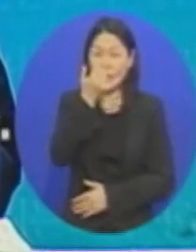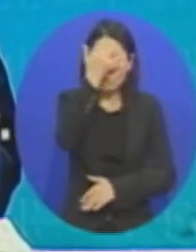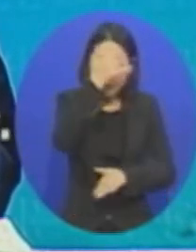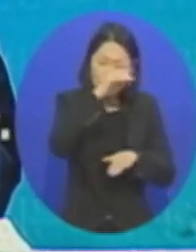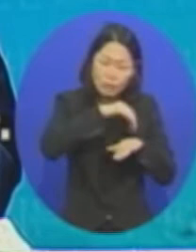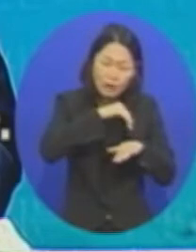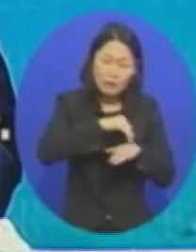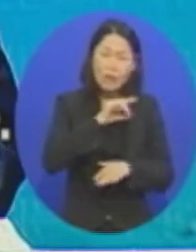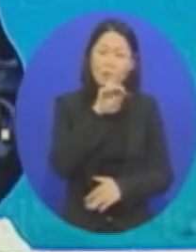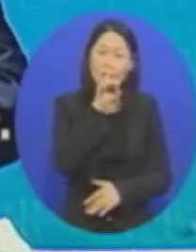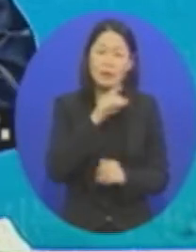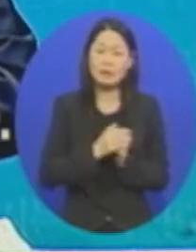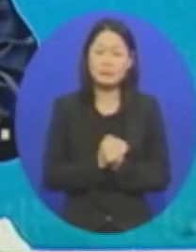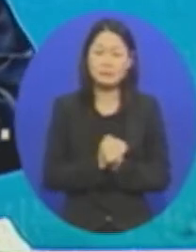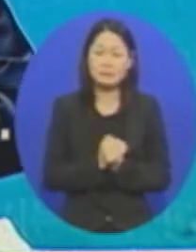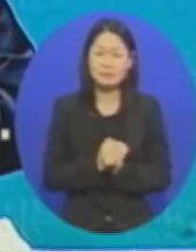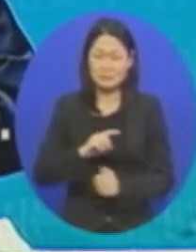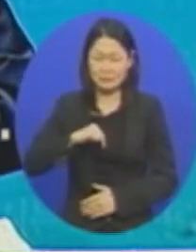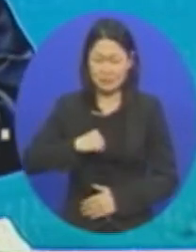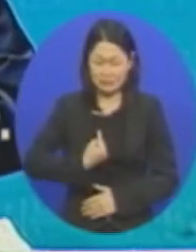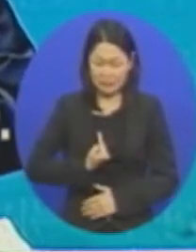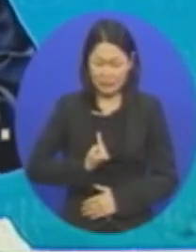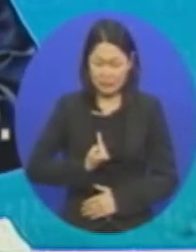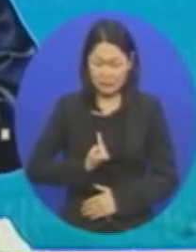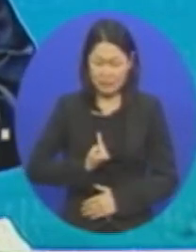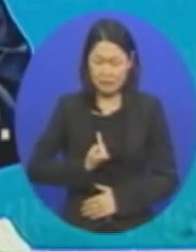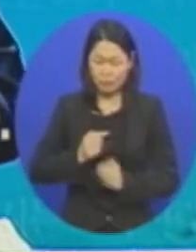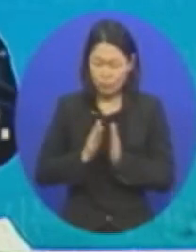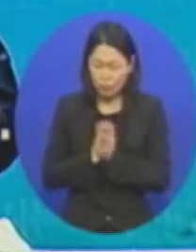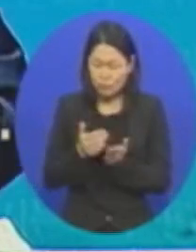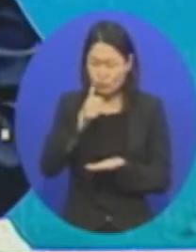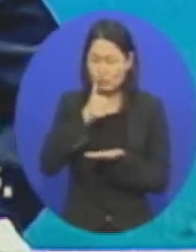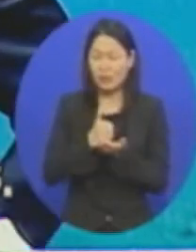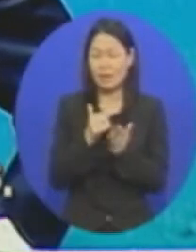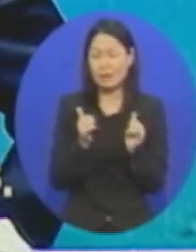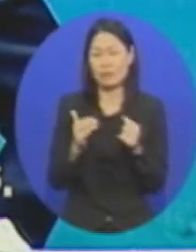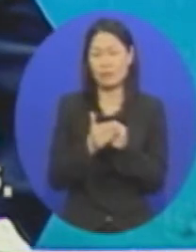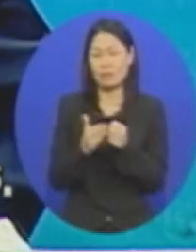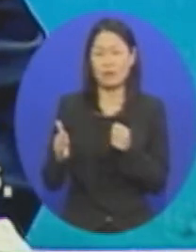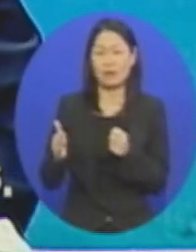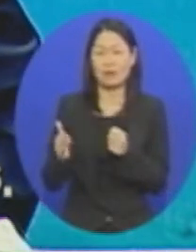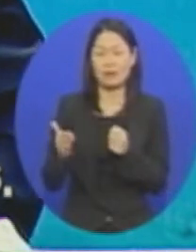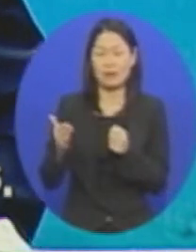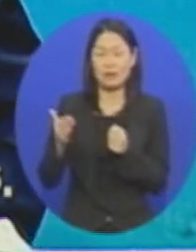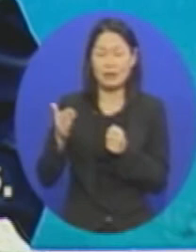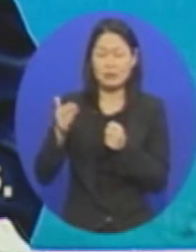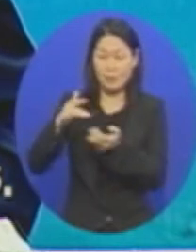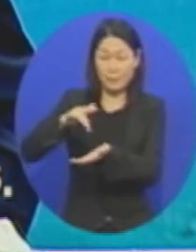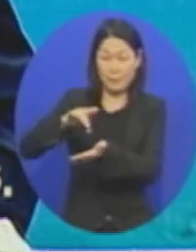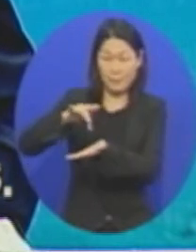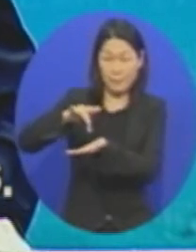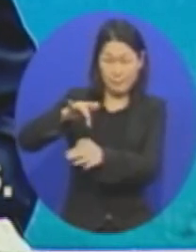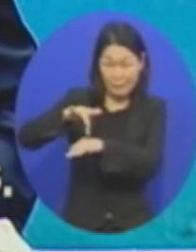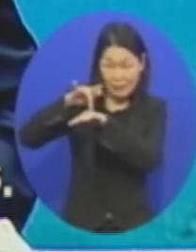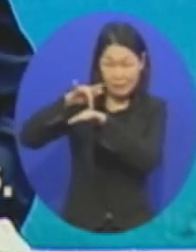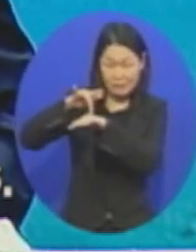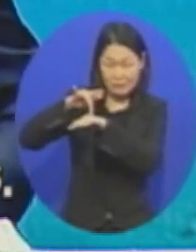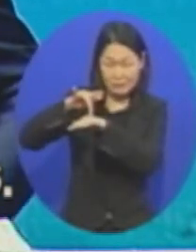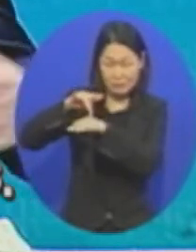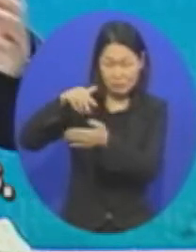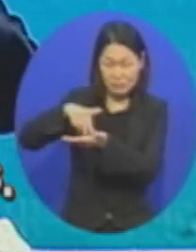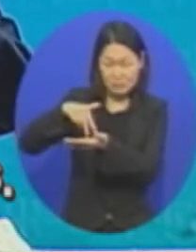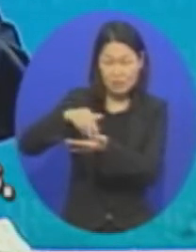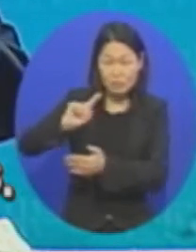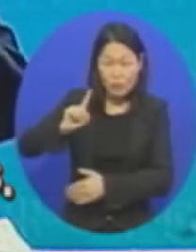되요 자기 자신이 죄인인 걸 괴 사마귀는 하나님도